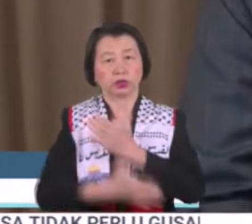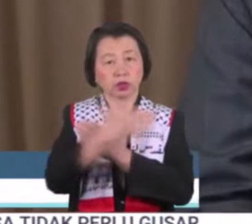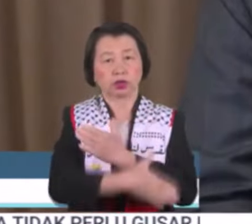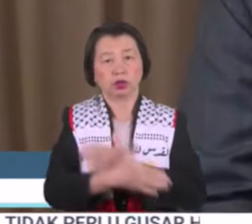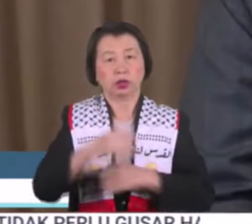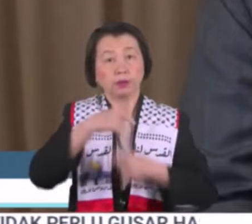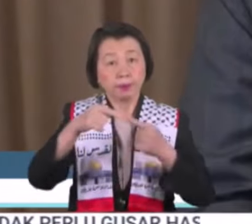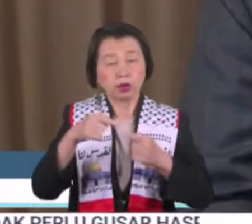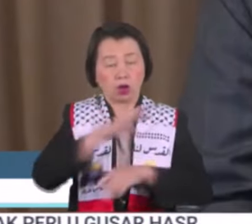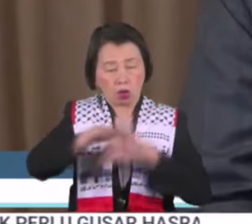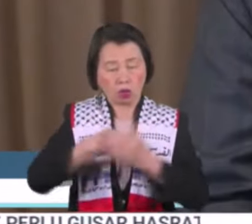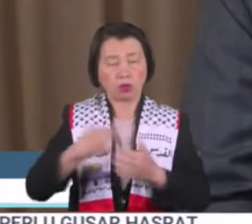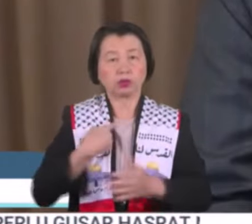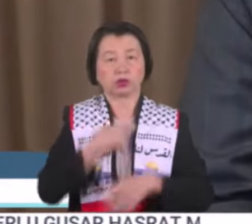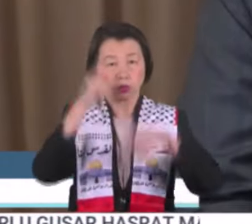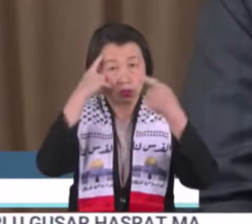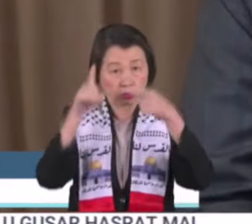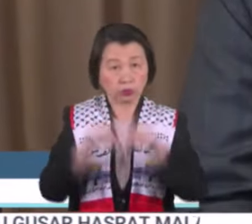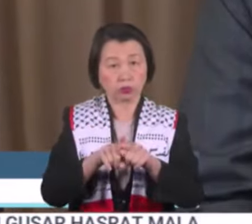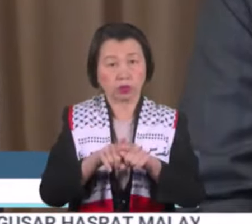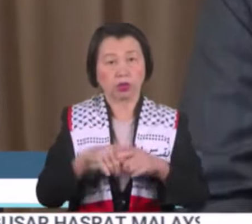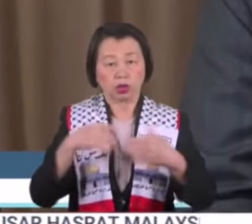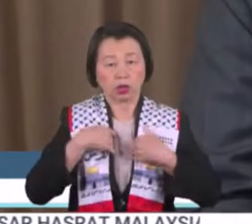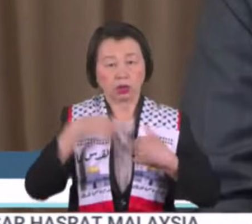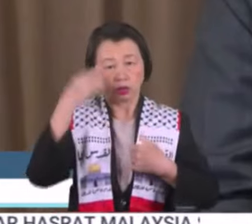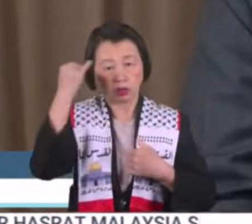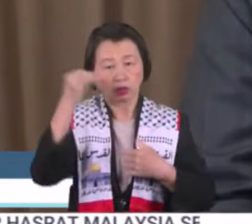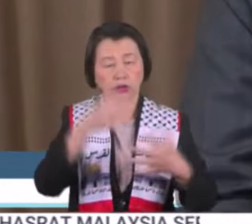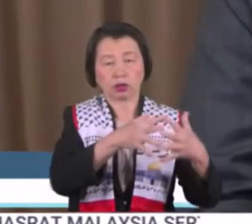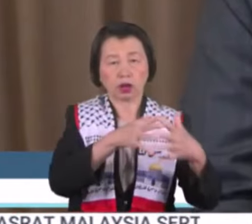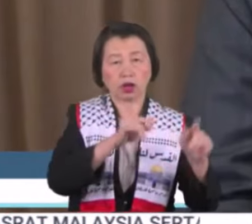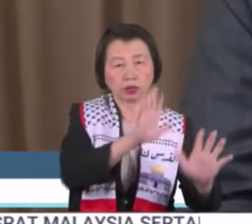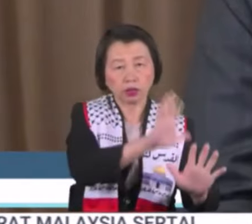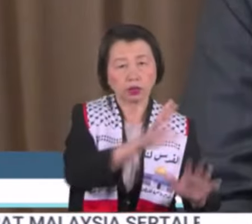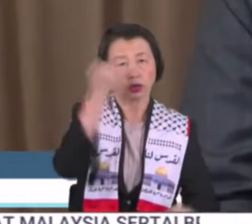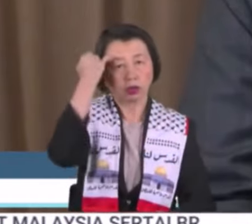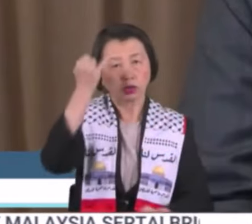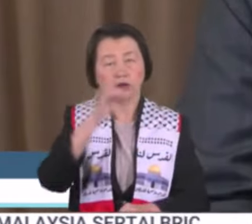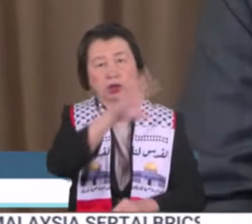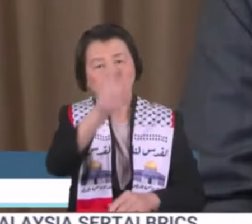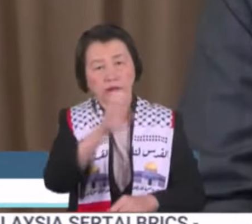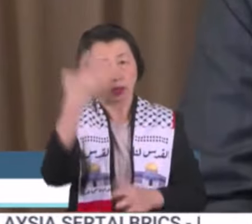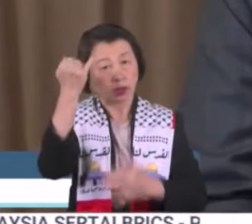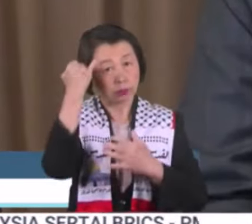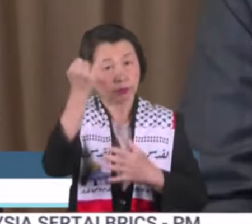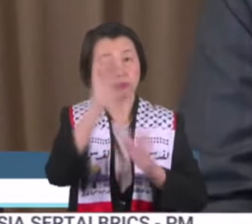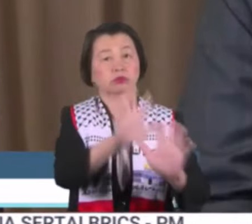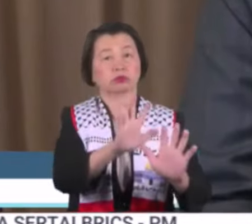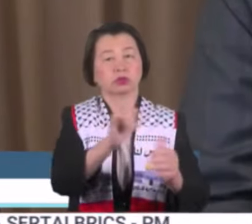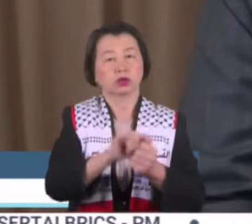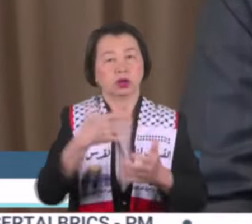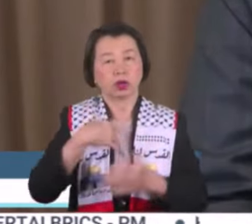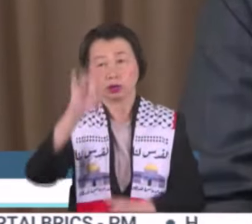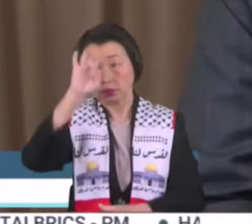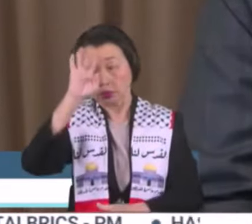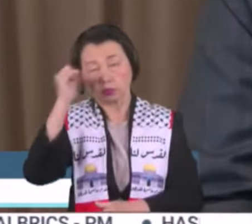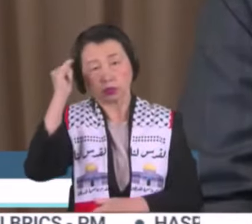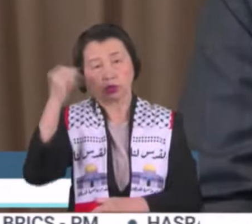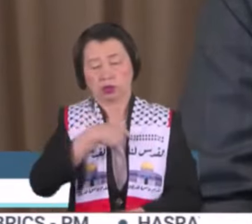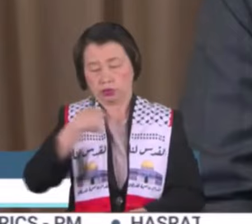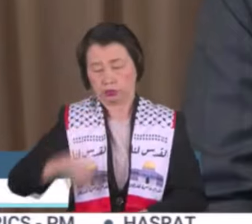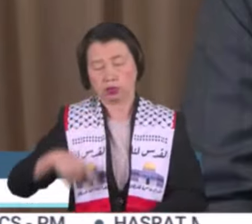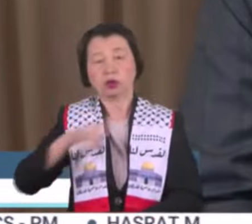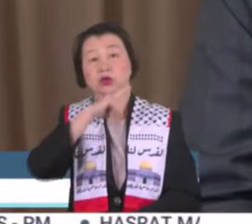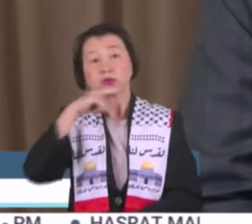perkara kita setuju. Ada beda kita pendapat dengan Amerika, ada beda pendapat dengan Eropah, ada beda pendapat dengan India atau China